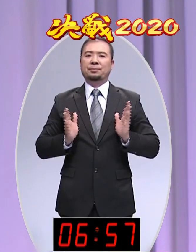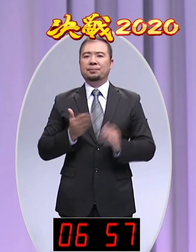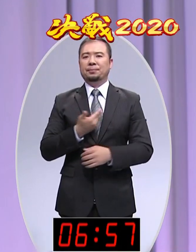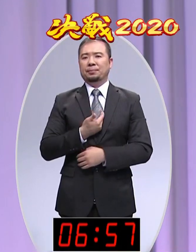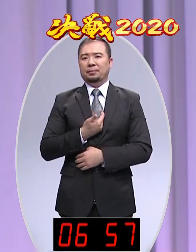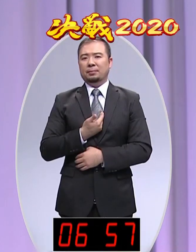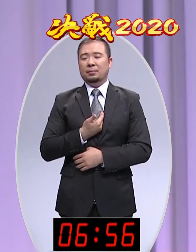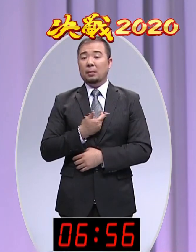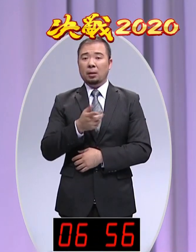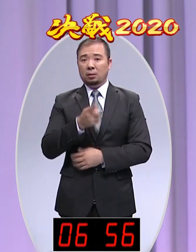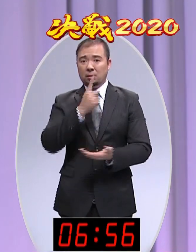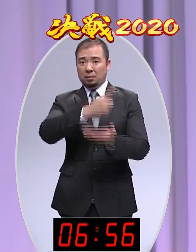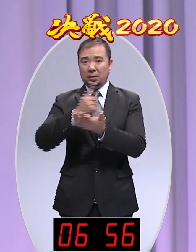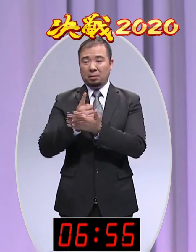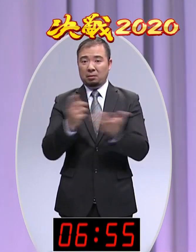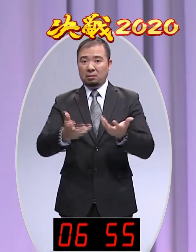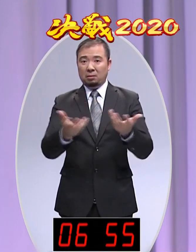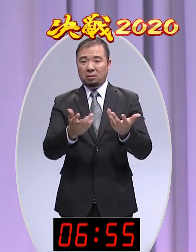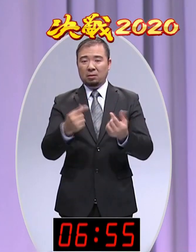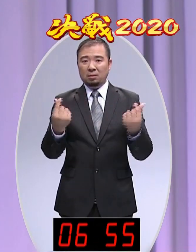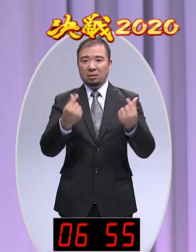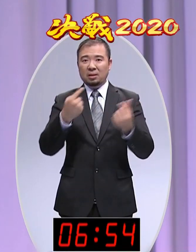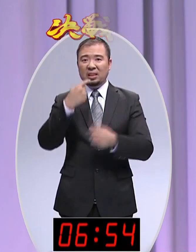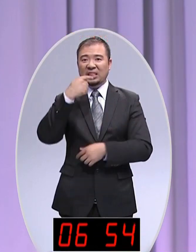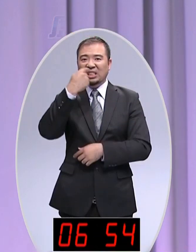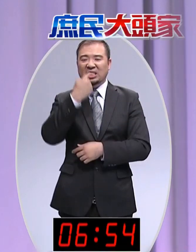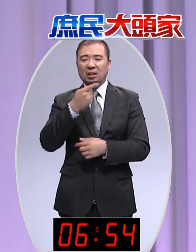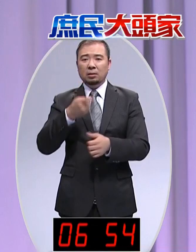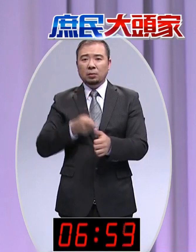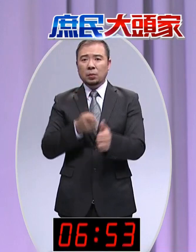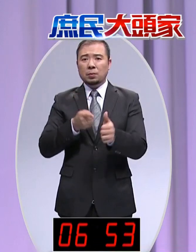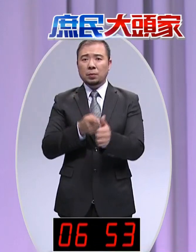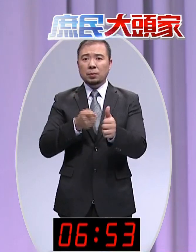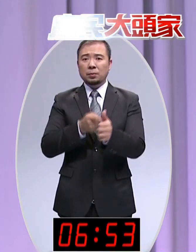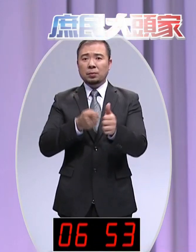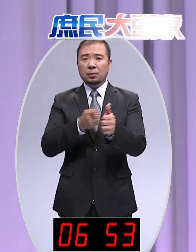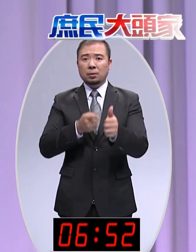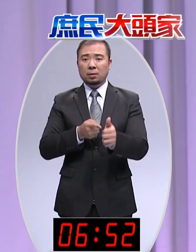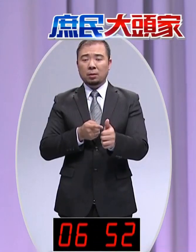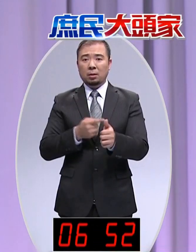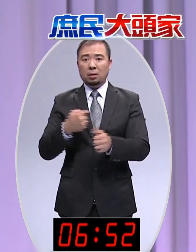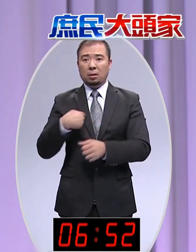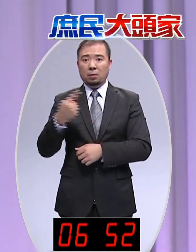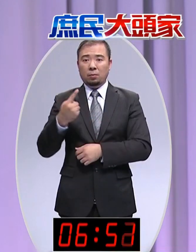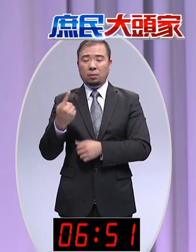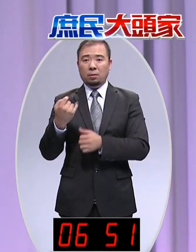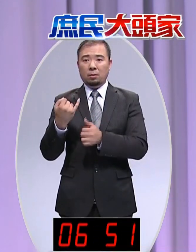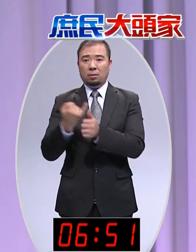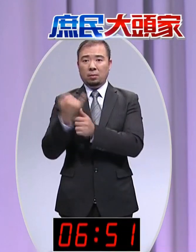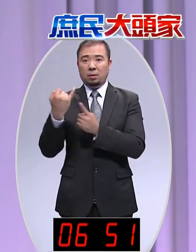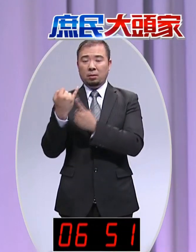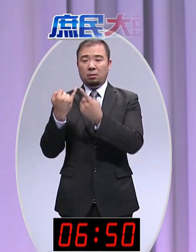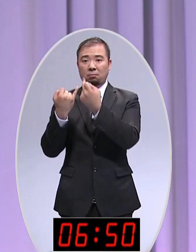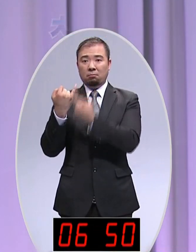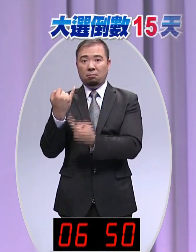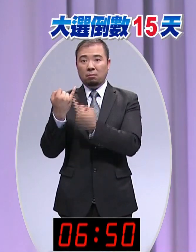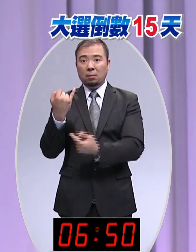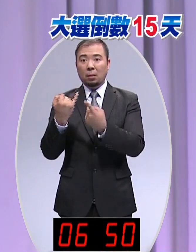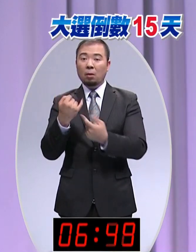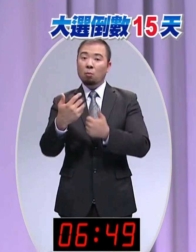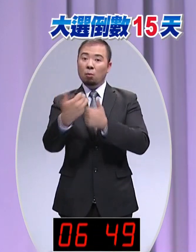事情都是牙签型的，不停的戳，戳到我小舅子反毒品，问我反毒品的立